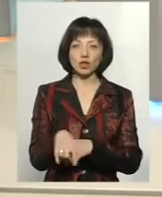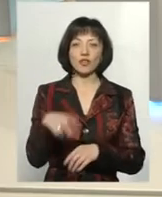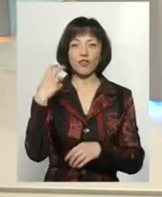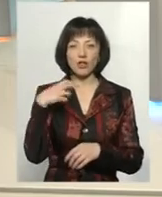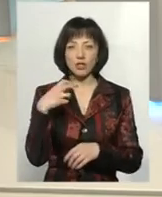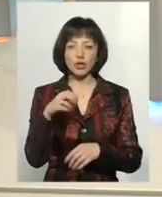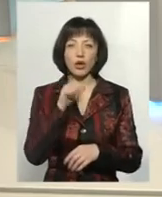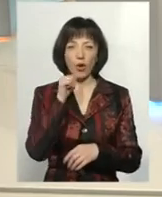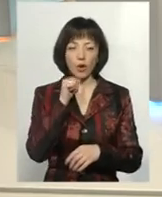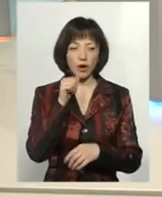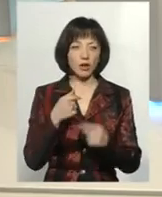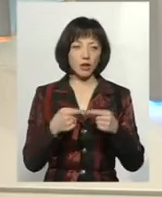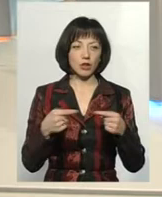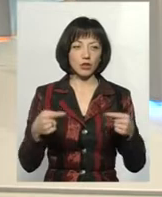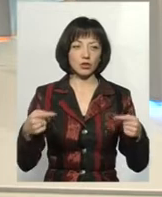другі.